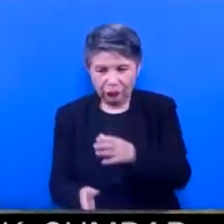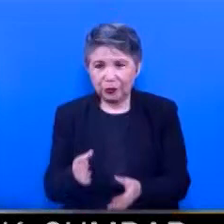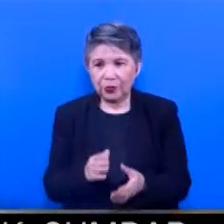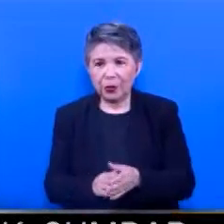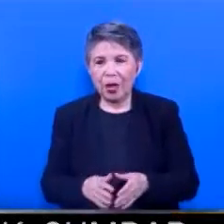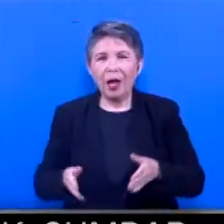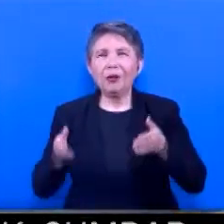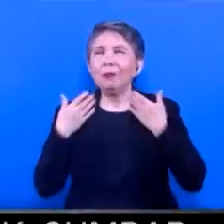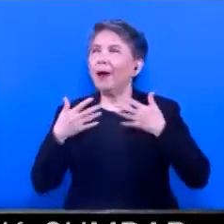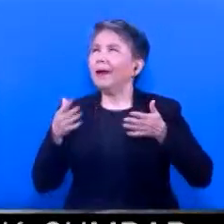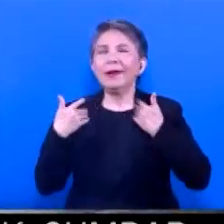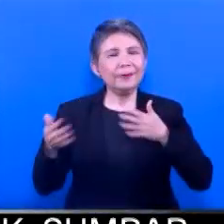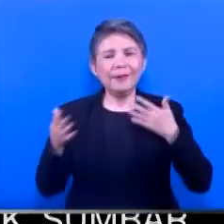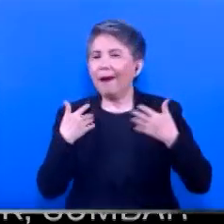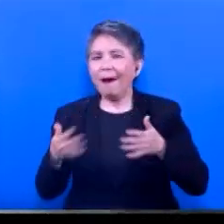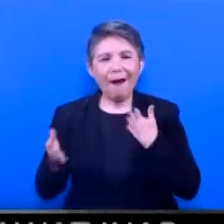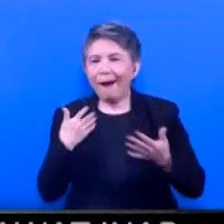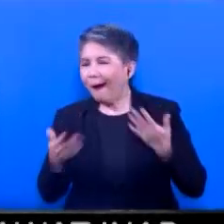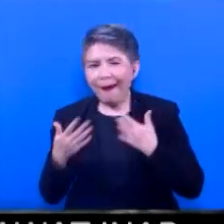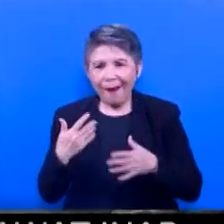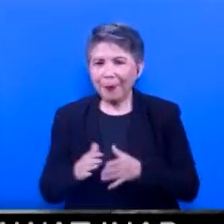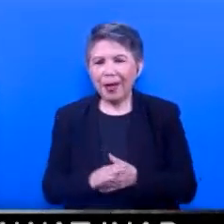Sauna, guys. Panas.